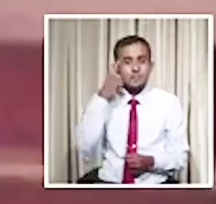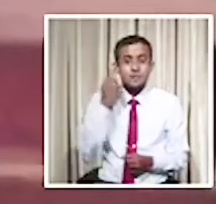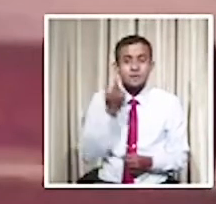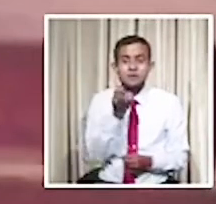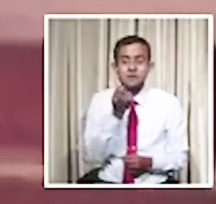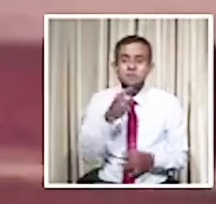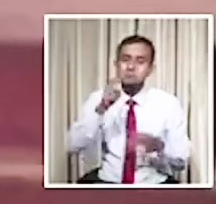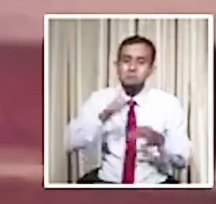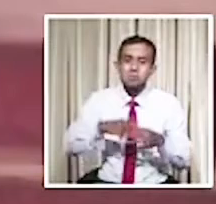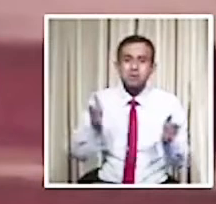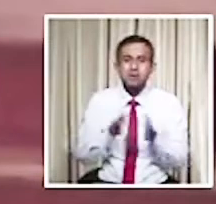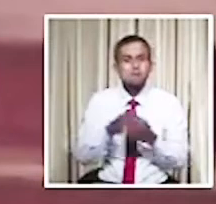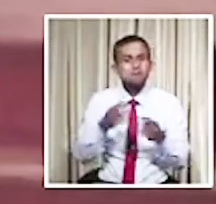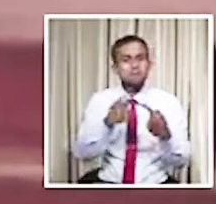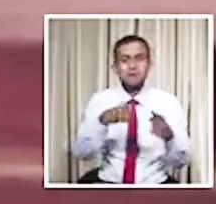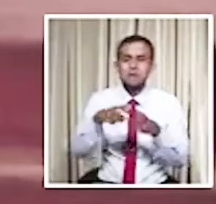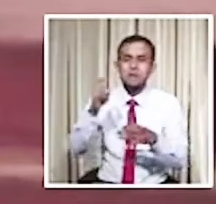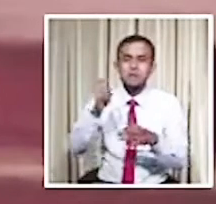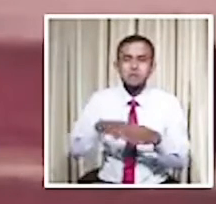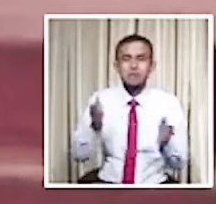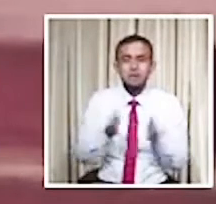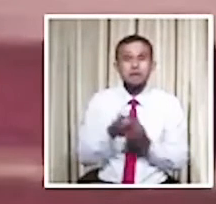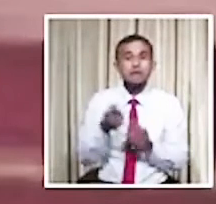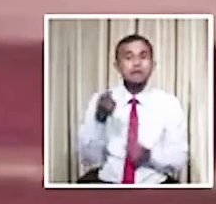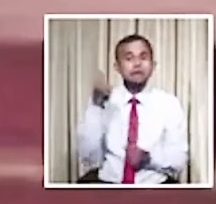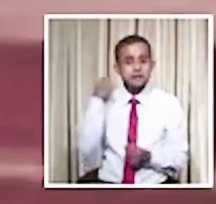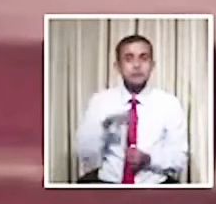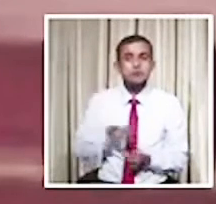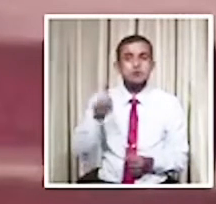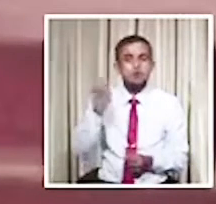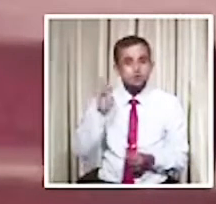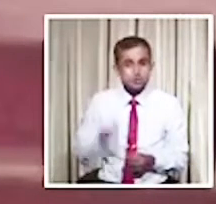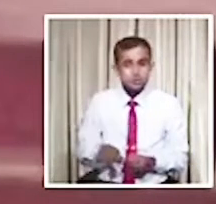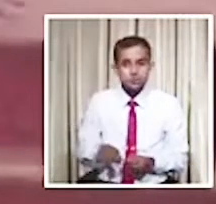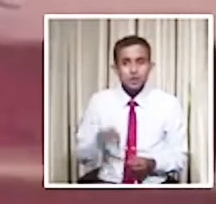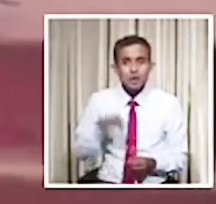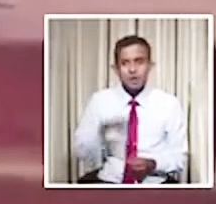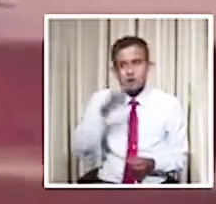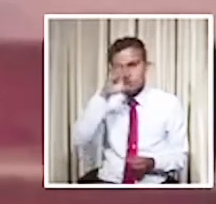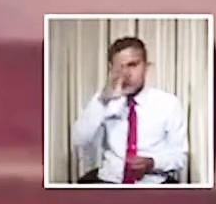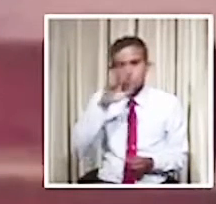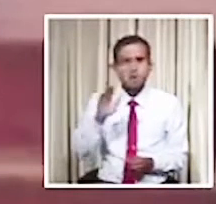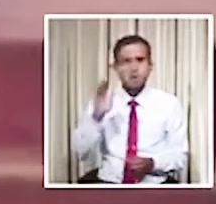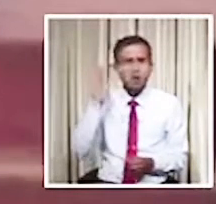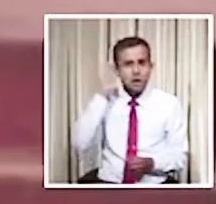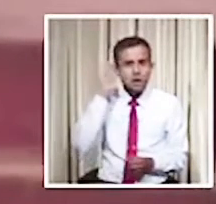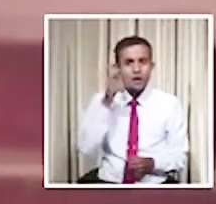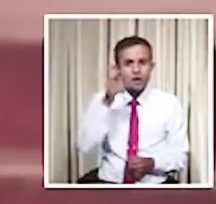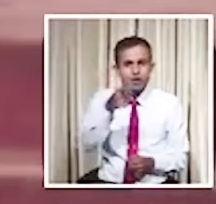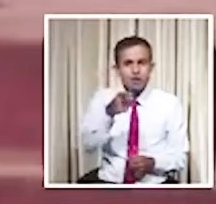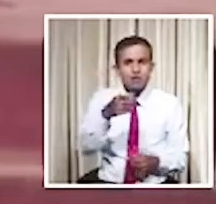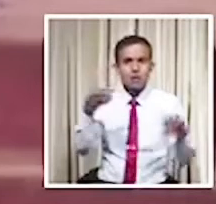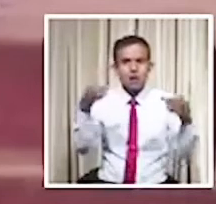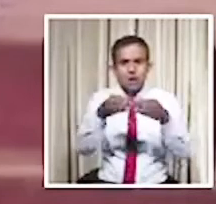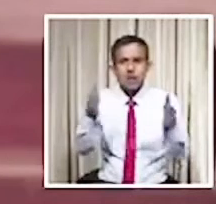எனவே இந்த வரவு செலவு திட்டம் தொடர்பாக நாம் கருத்துரைக்கும் போது நிதி அமைச்சருக்கு முதலில் நன்றி தெரிவிக்க வேண்டும். ஏனென்றால் இவ்வாறான ஒரு நிலைமைக்குள்